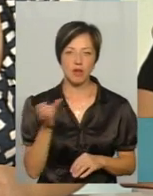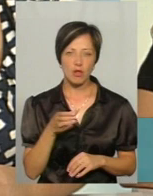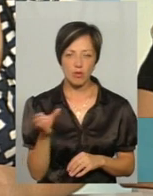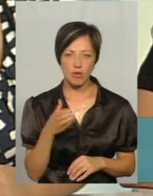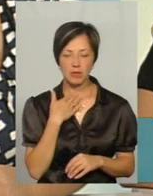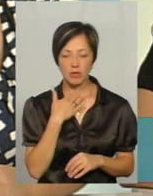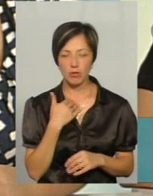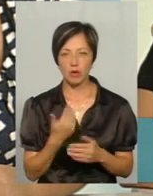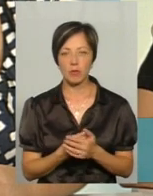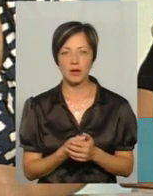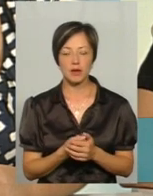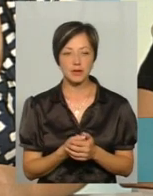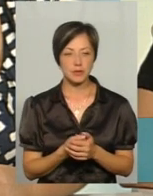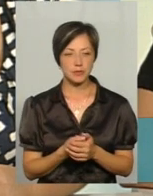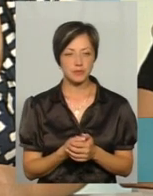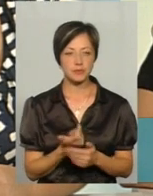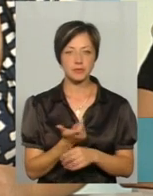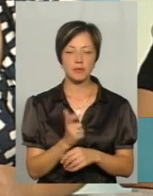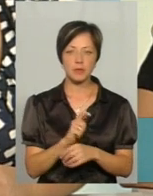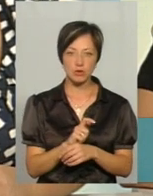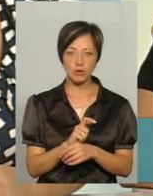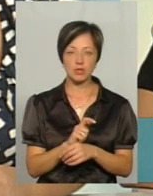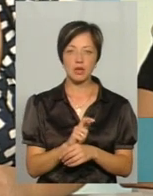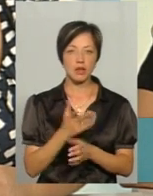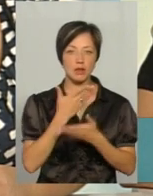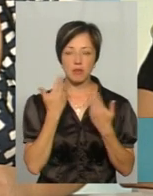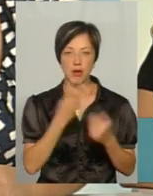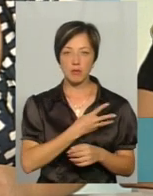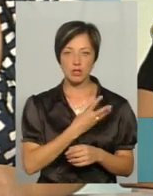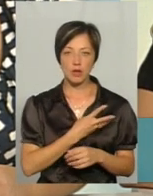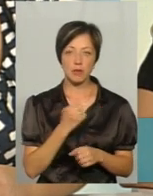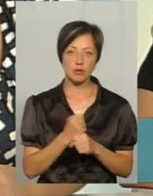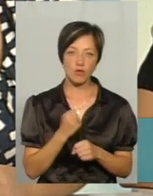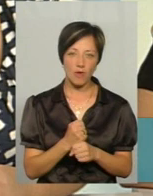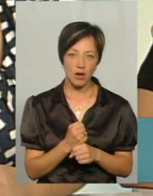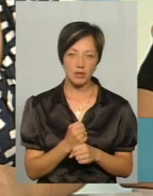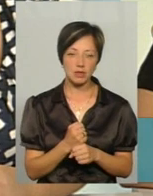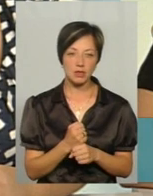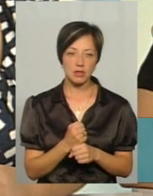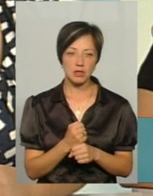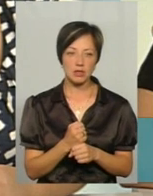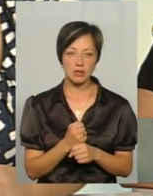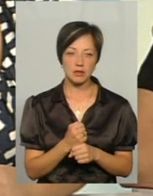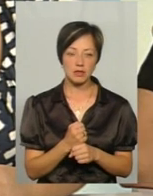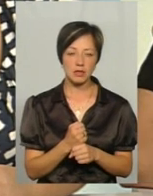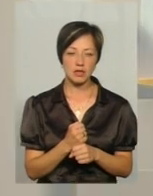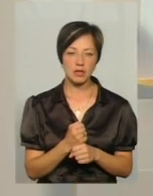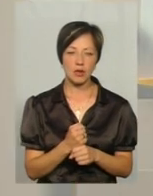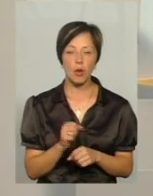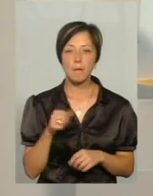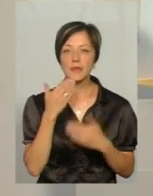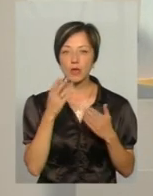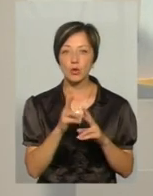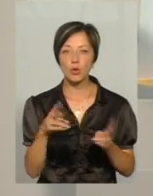алкогольними напоями. В більшості якби немає бажання працювати. Я зараз питаю саме про тих,